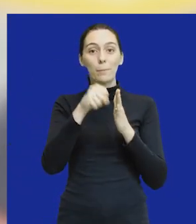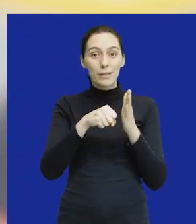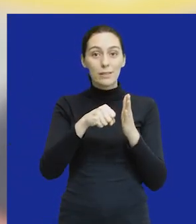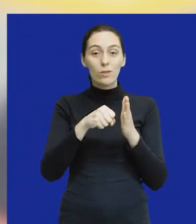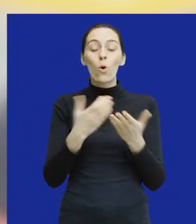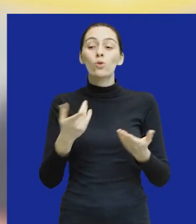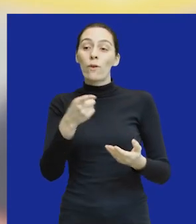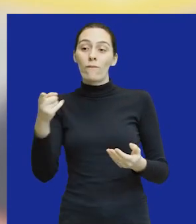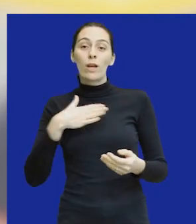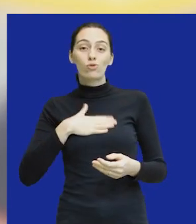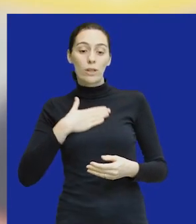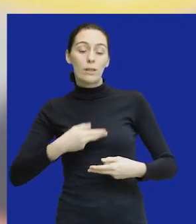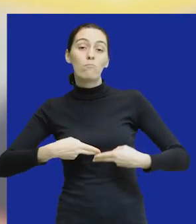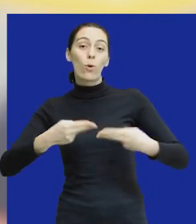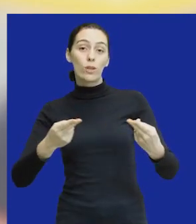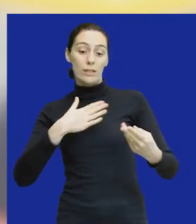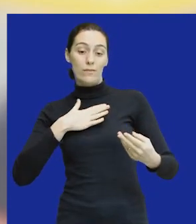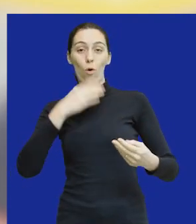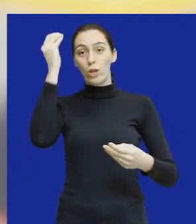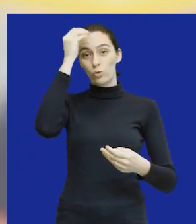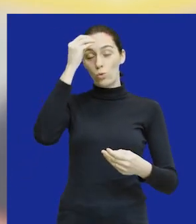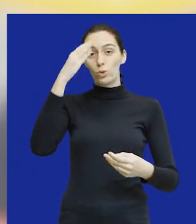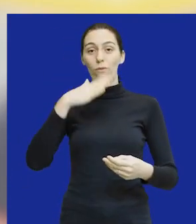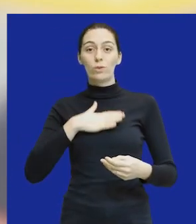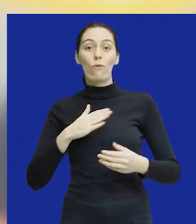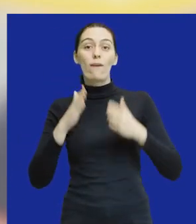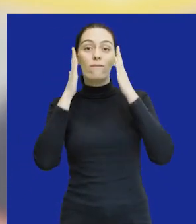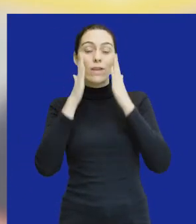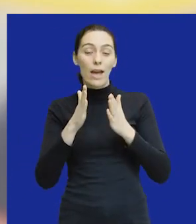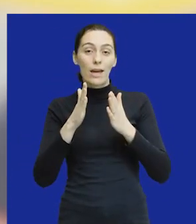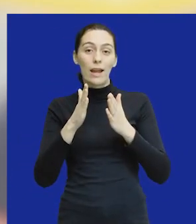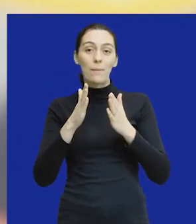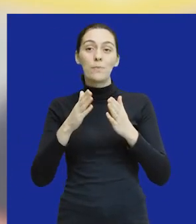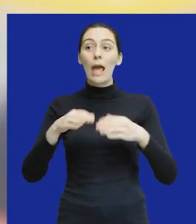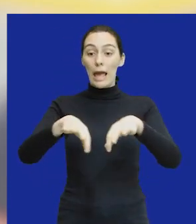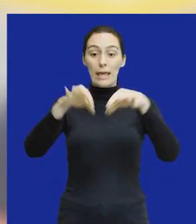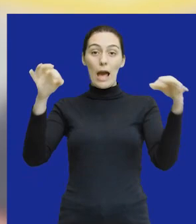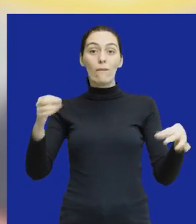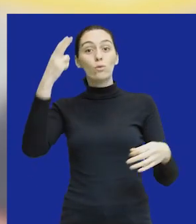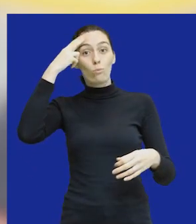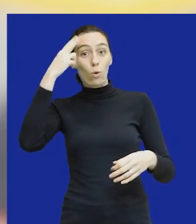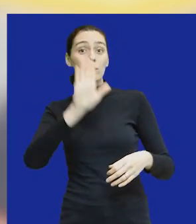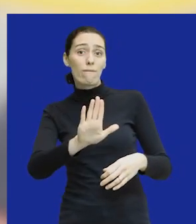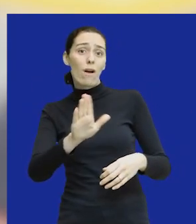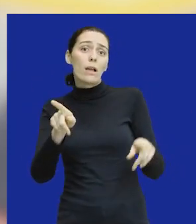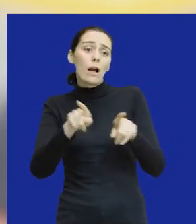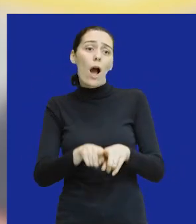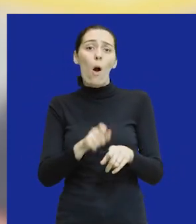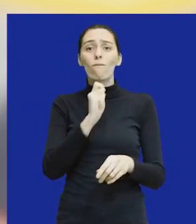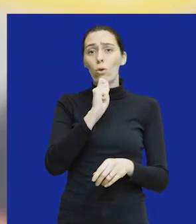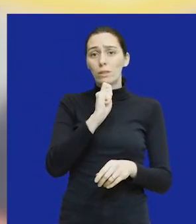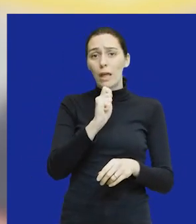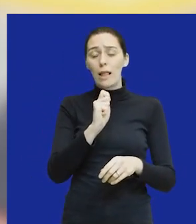evo, iskustvo svoje žive vjere. Šira javnost vas pozna, evo, kao voditelja na dnevniku Nove